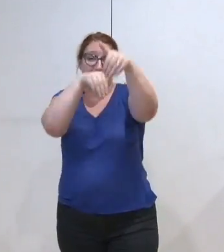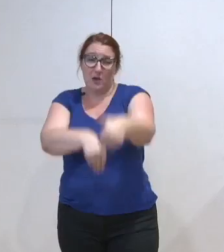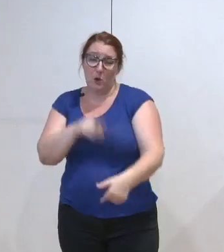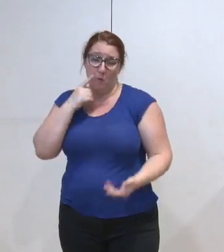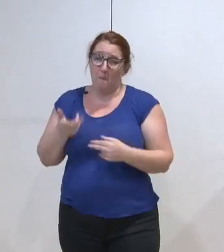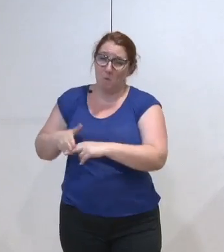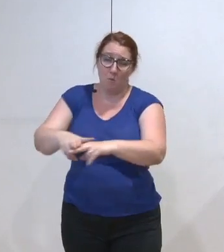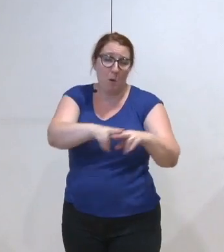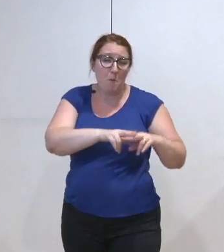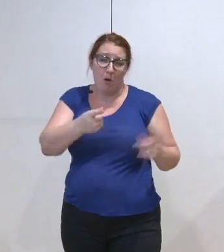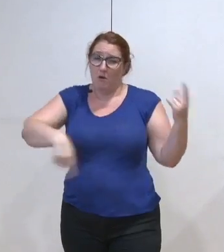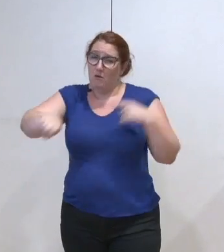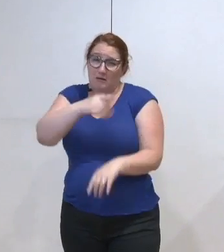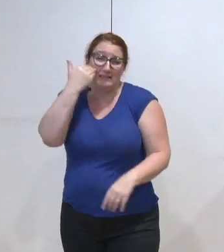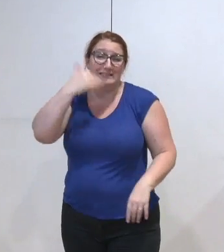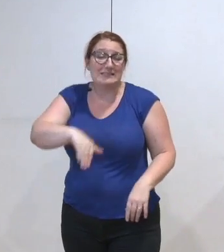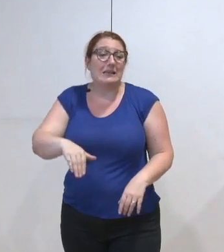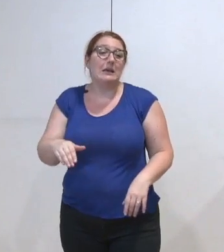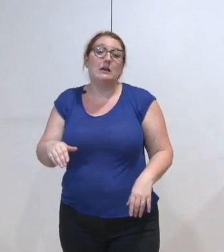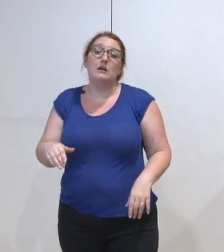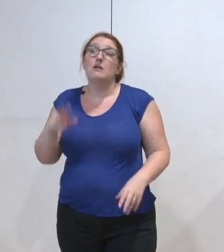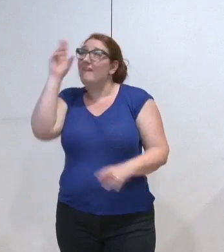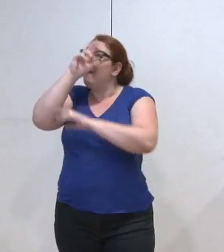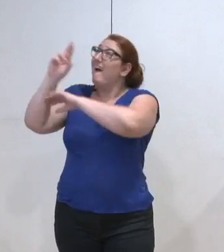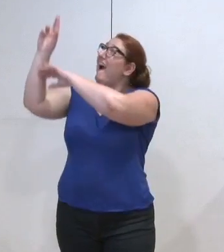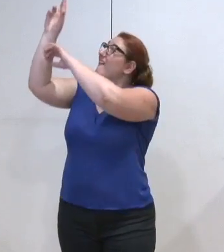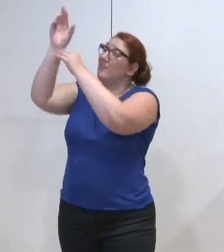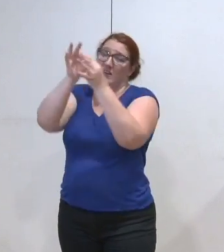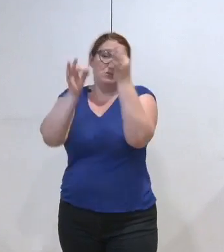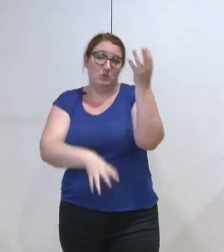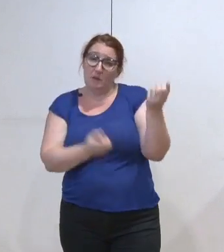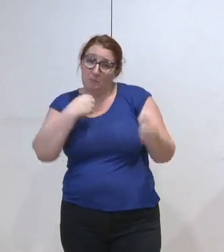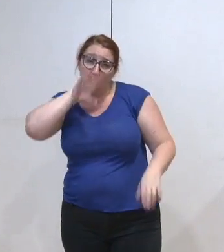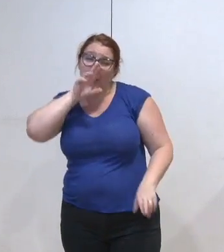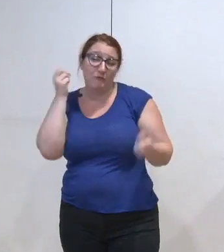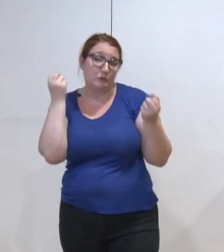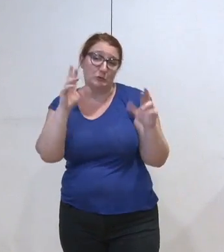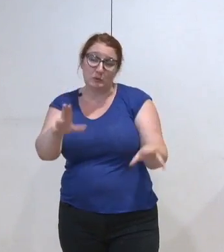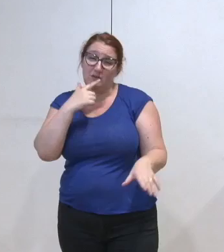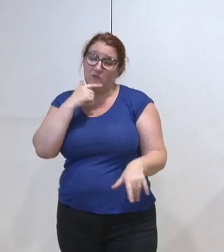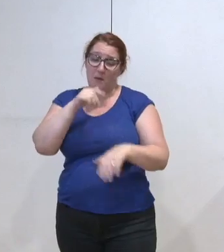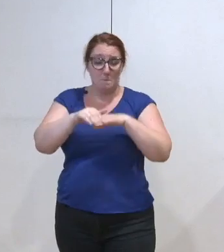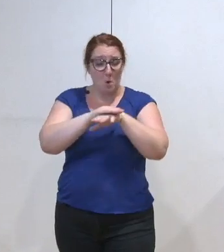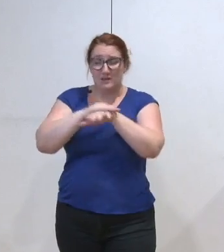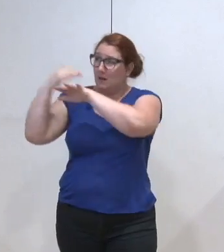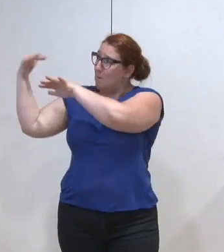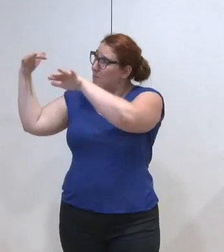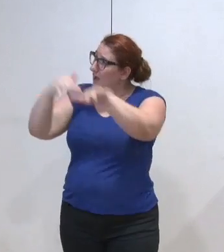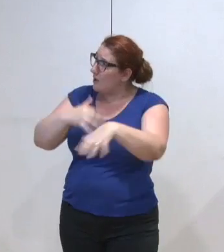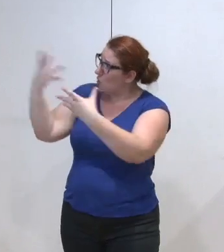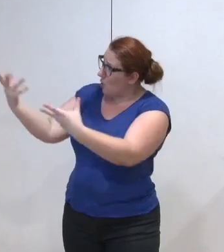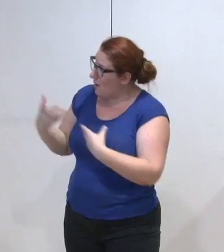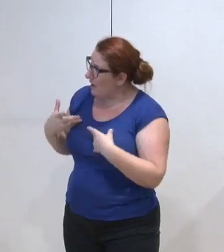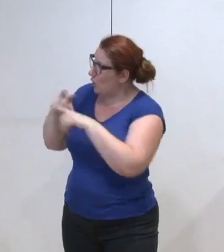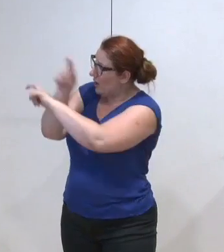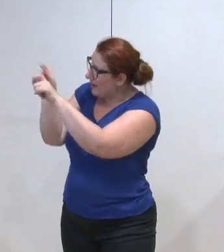les mirages ne conduisent nulle part et la crédibilité d'une politique migratoire respectueuse des personnes consiste d'abord